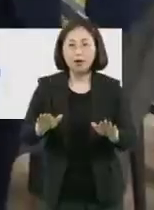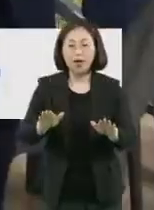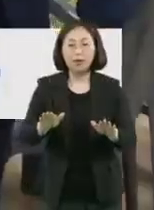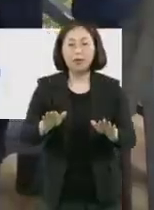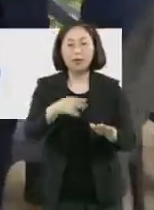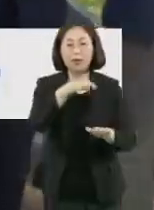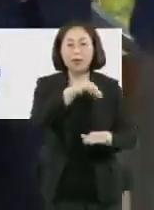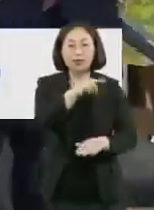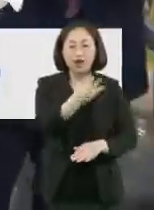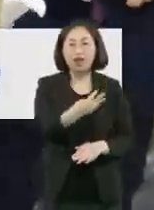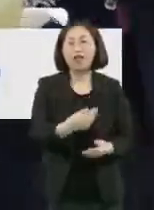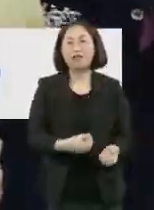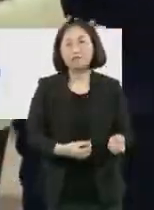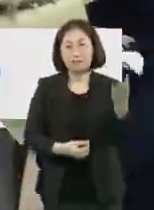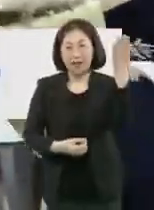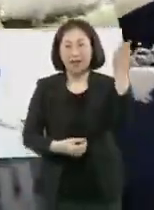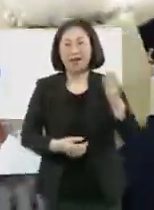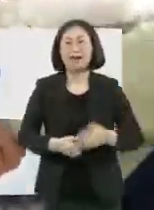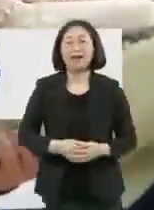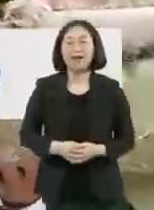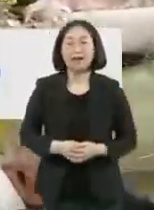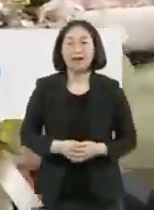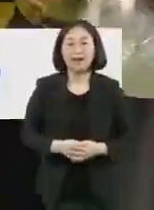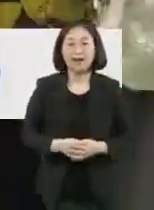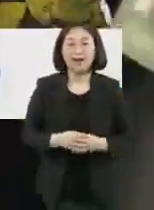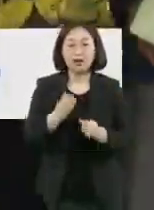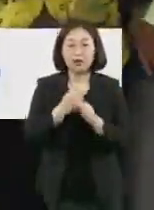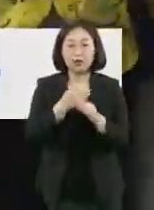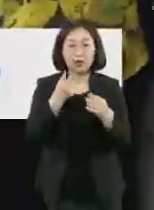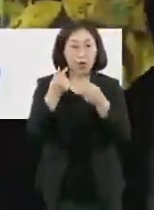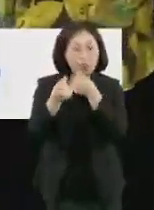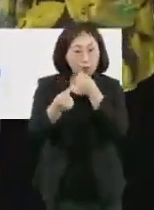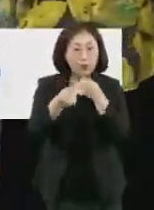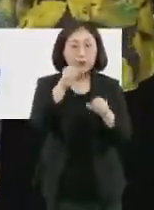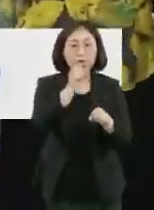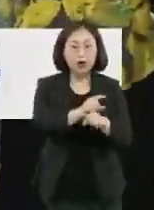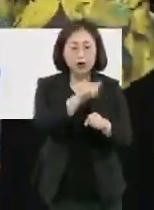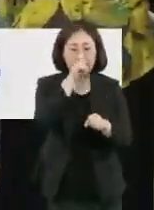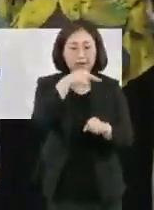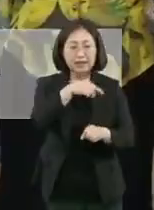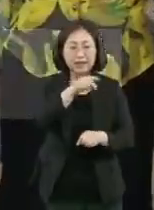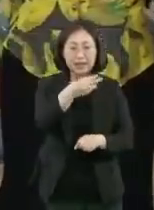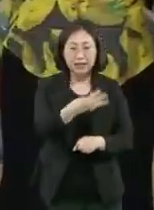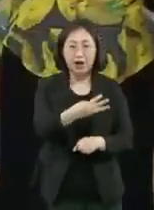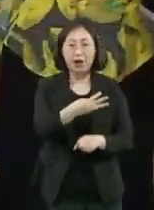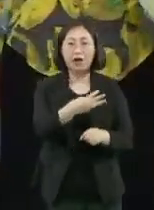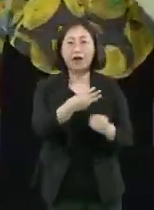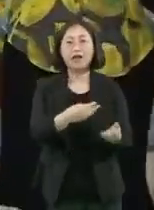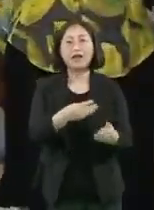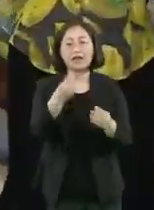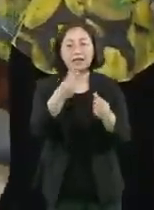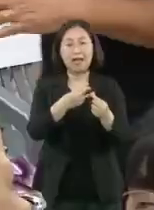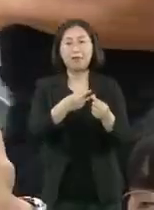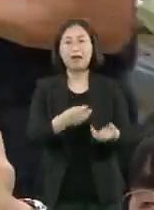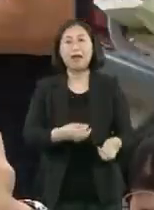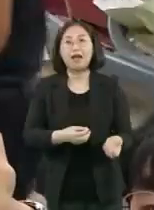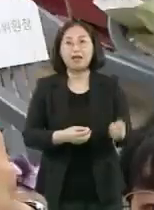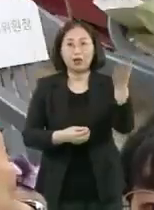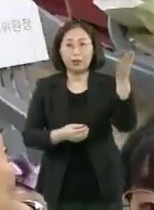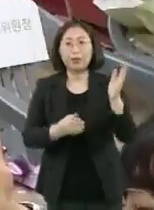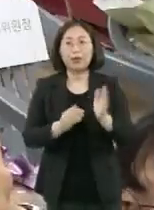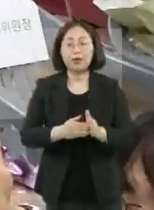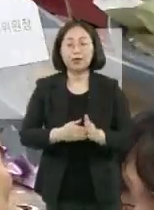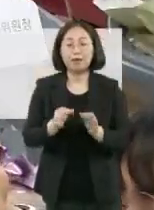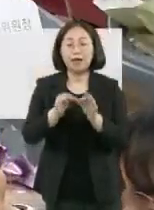설 후보의 손을 들어줬습니다. 중도 보수 성향의 설동호 후보가 3선에 성공했습니다.